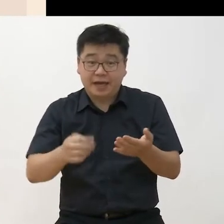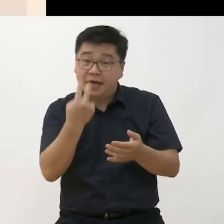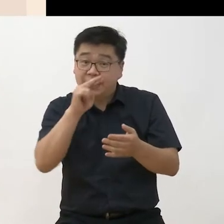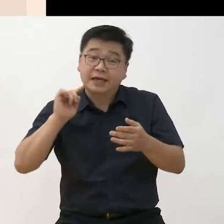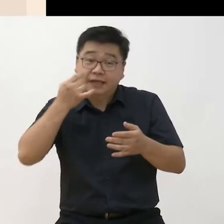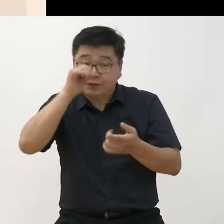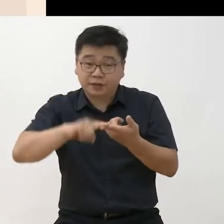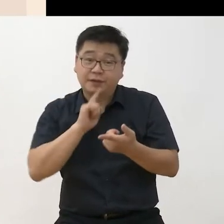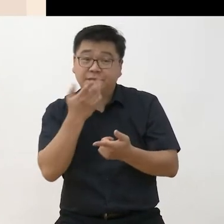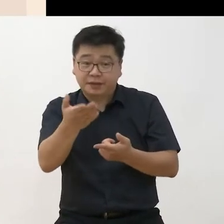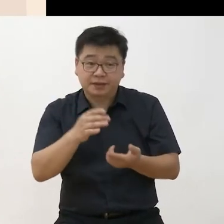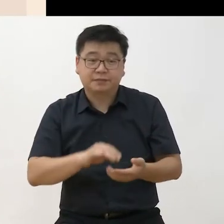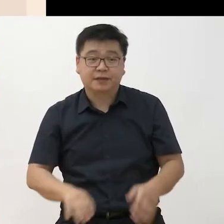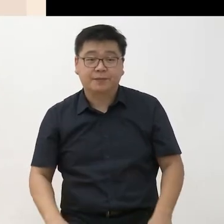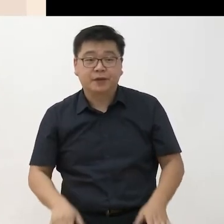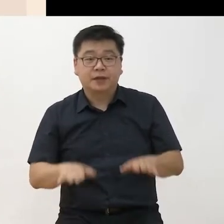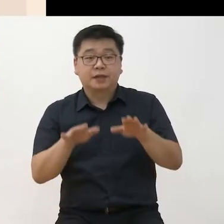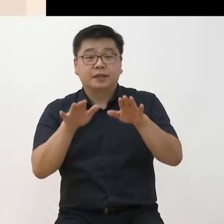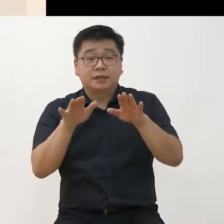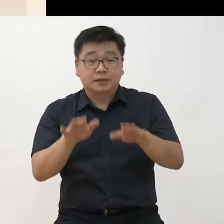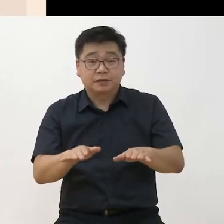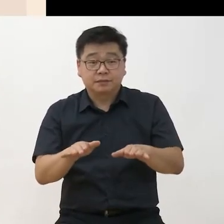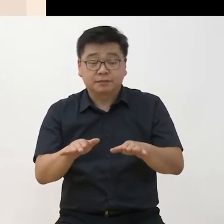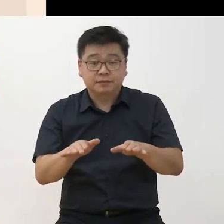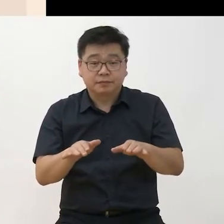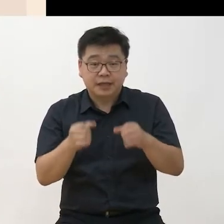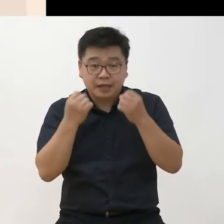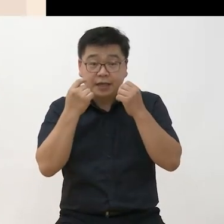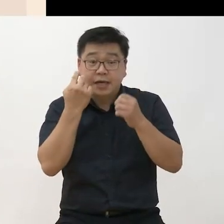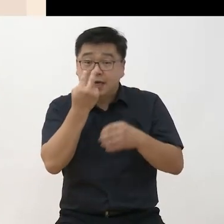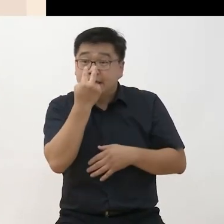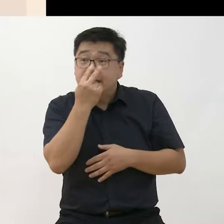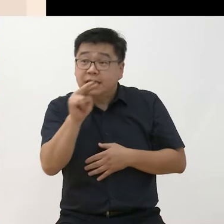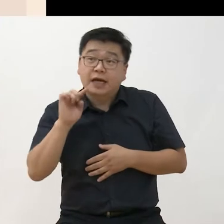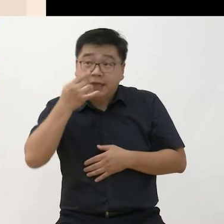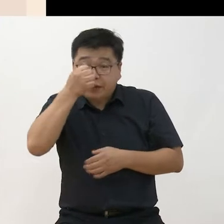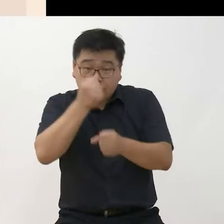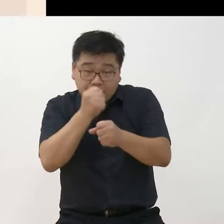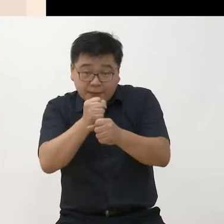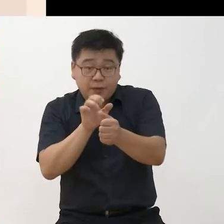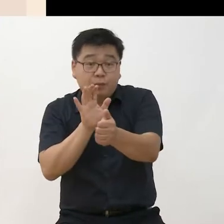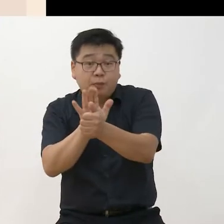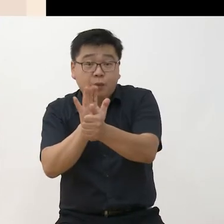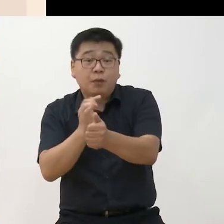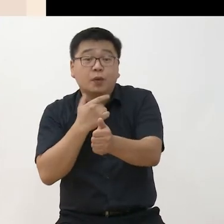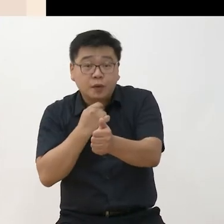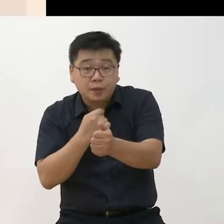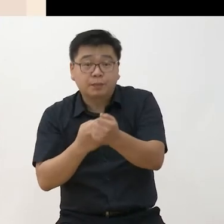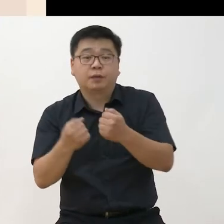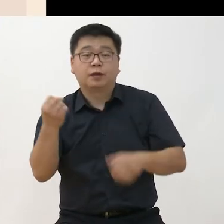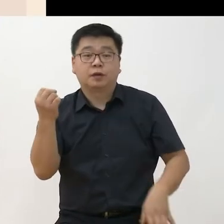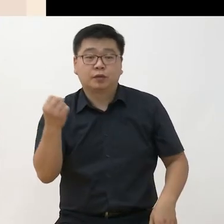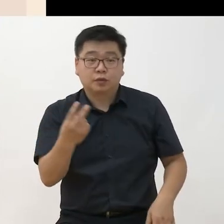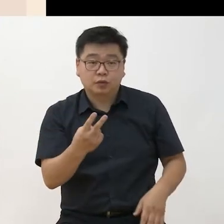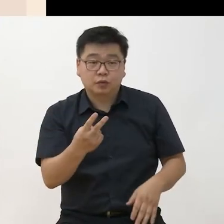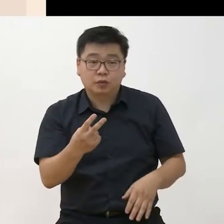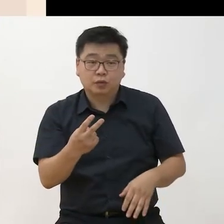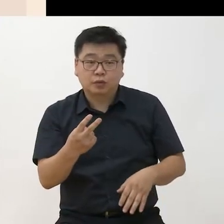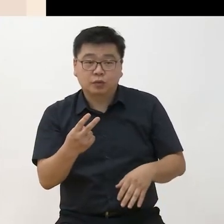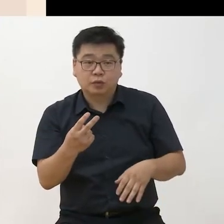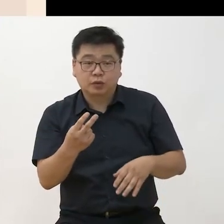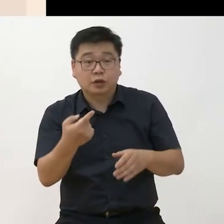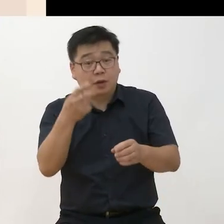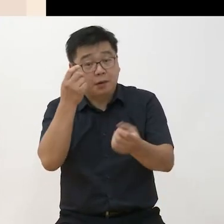2021년도 지원 사업은 시각예술 창작 환경의 지속 가능성을 제고하는 것으로 이제 전체적인 사업 방향을